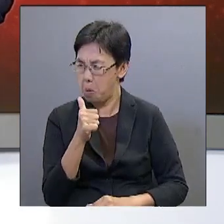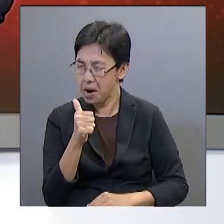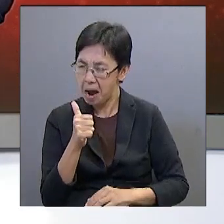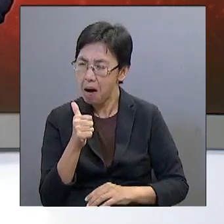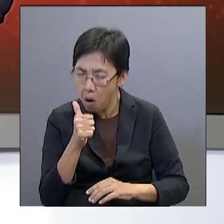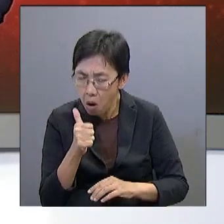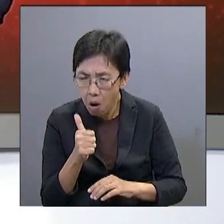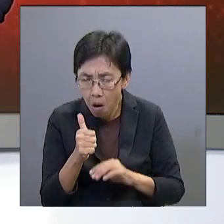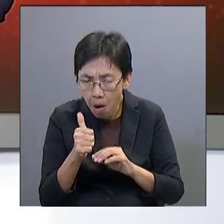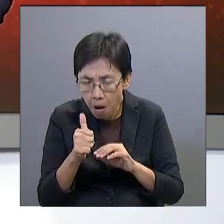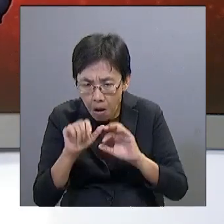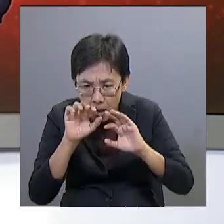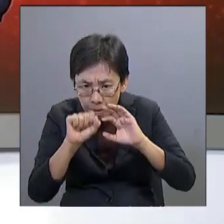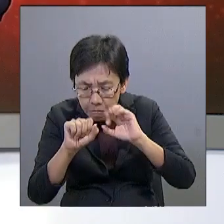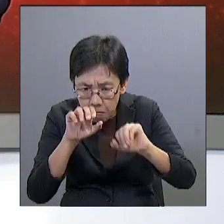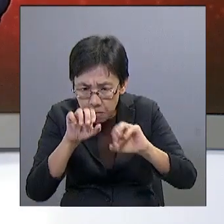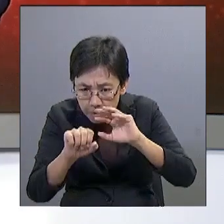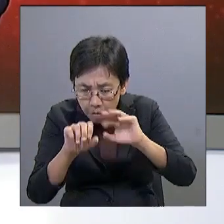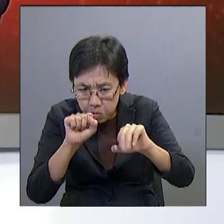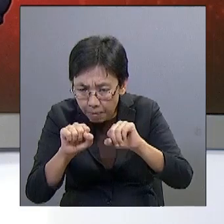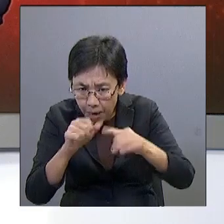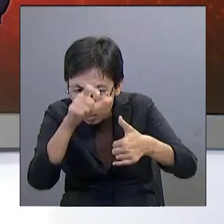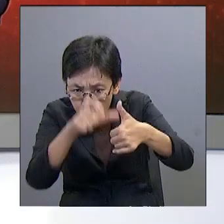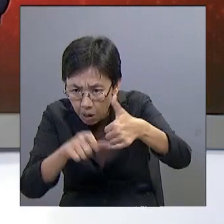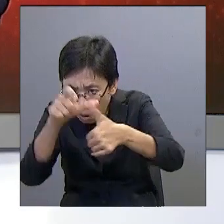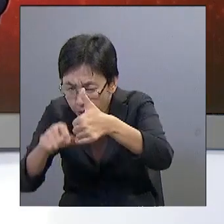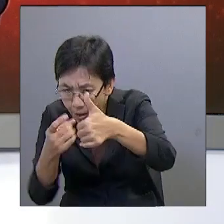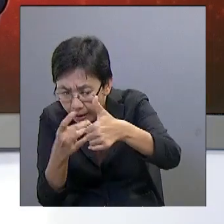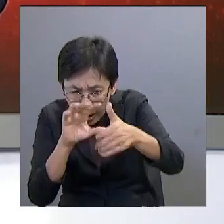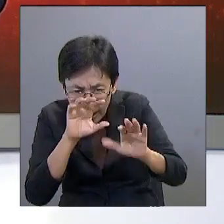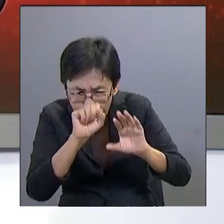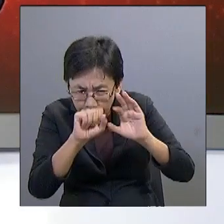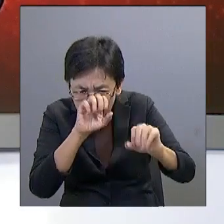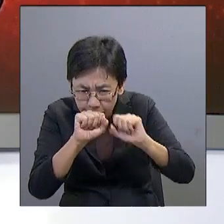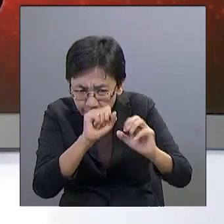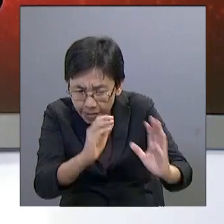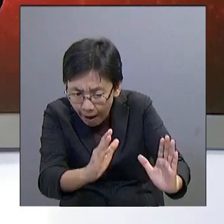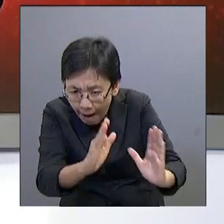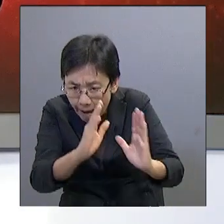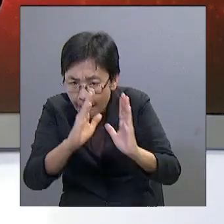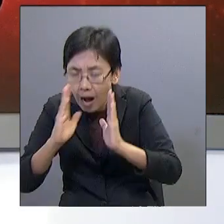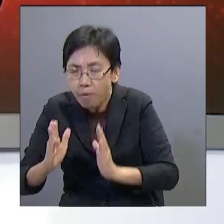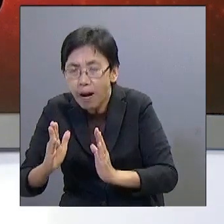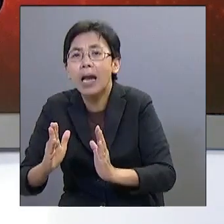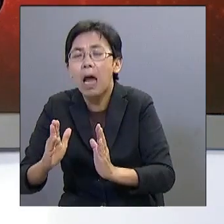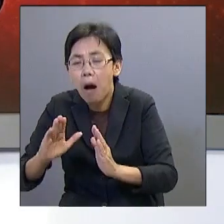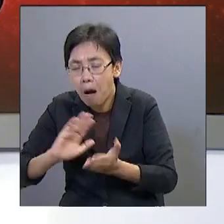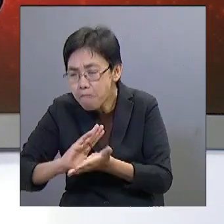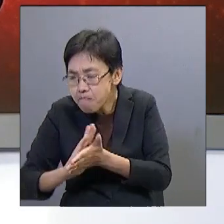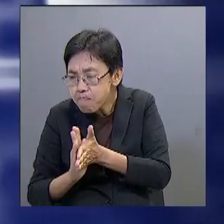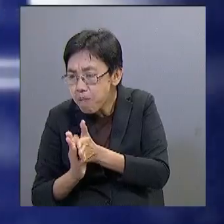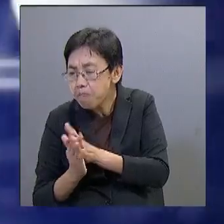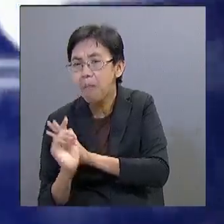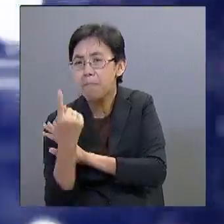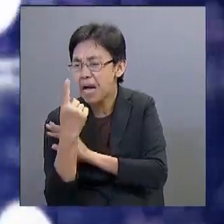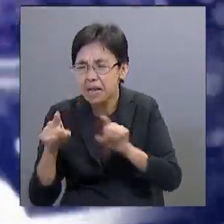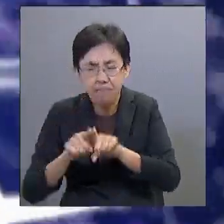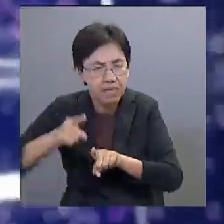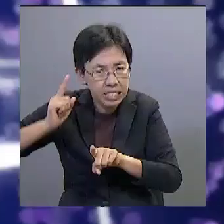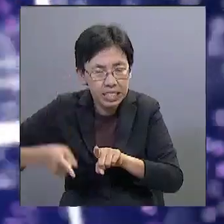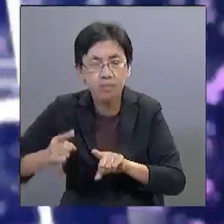ามารเรีนรู้ และก็จดจำลัษณะของมคคลเพื่อนำไปสร้างสอสังครอบใหม่ ที่มีความสมจริงค่ะ